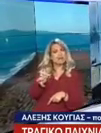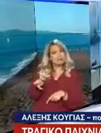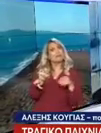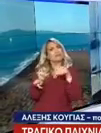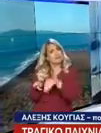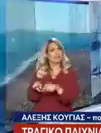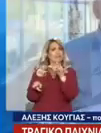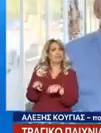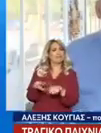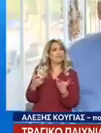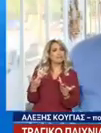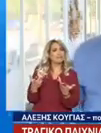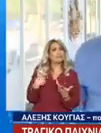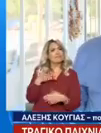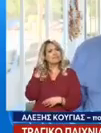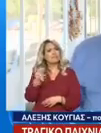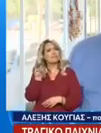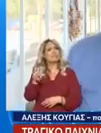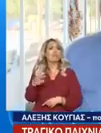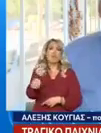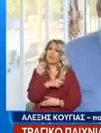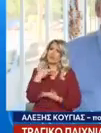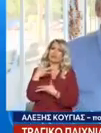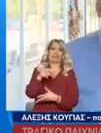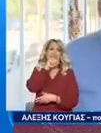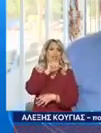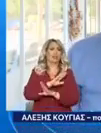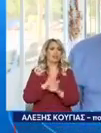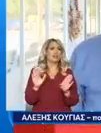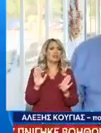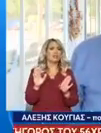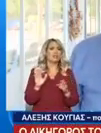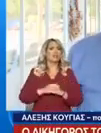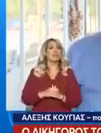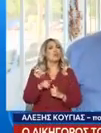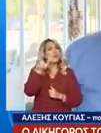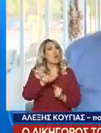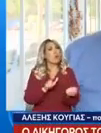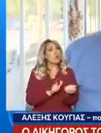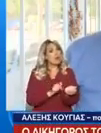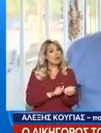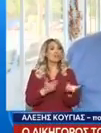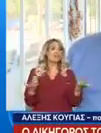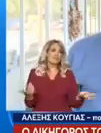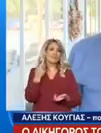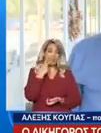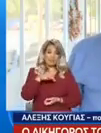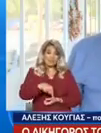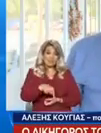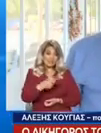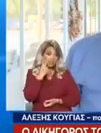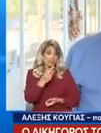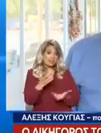αυτό 24 ώρες 24 ώρες. Όλοι τον αγαπούσαν πραγματικά. Και φαίνεται τελικά ότι και ο χαρακτήρας του φάνηκε αυτή την ίστατη στιγμή,